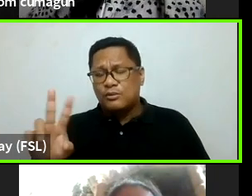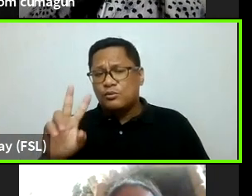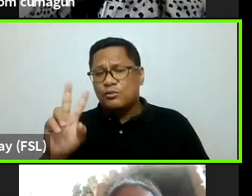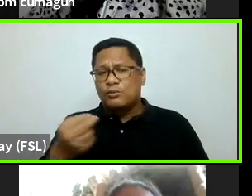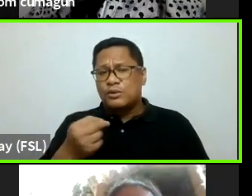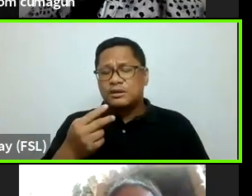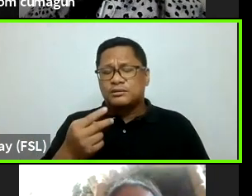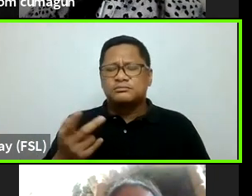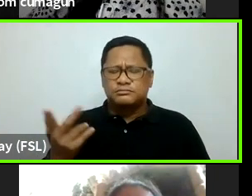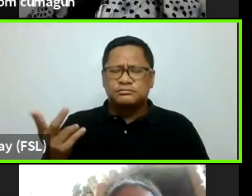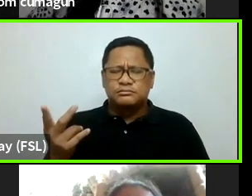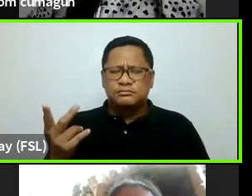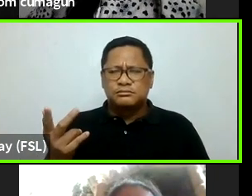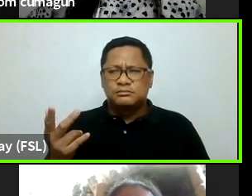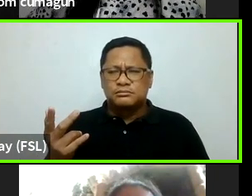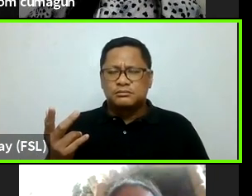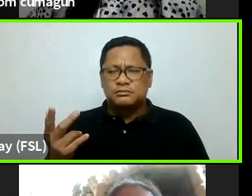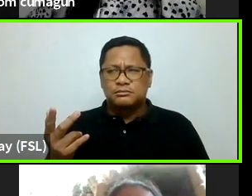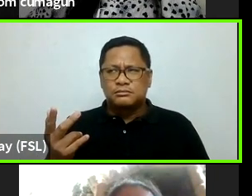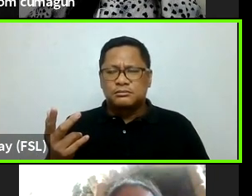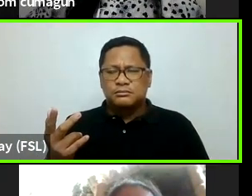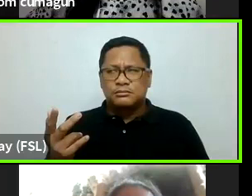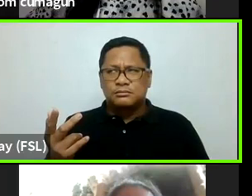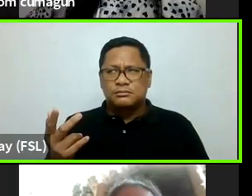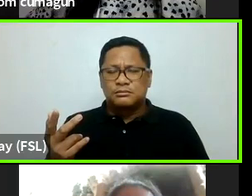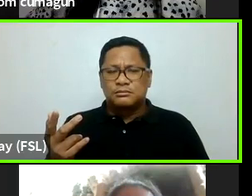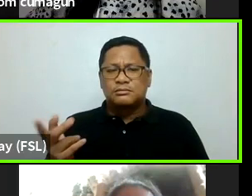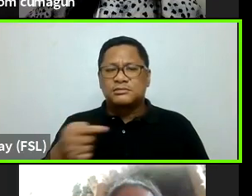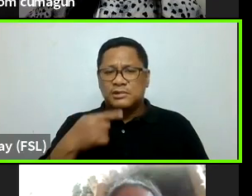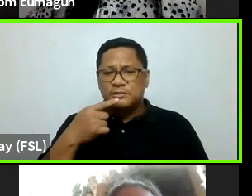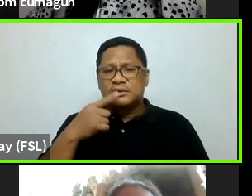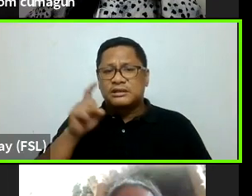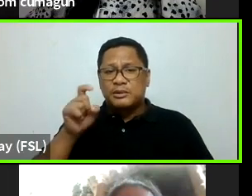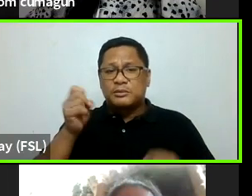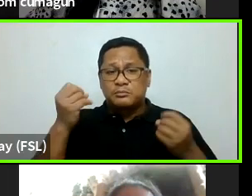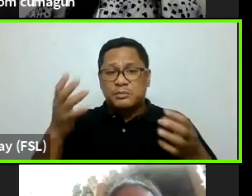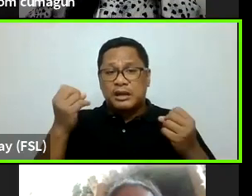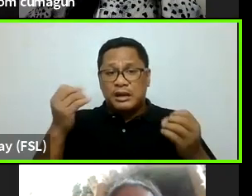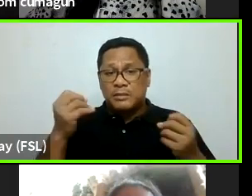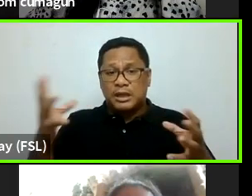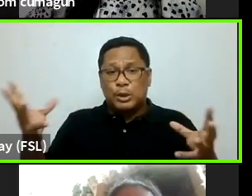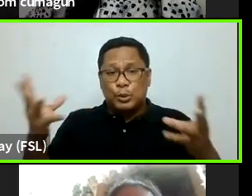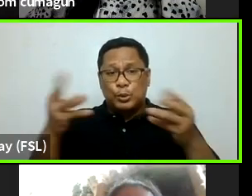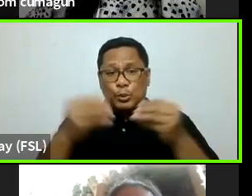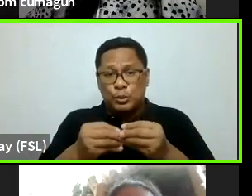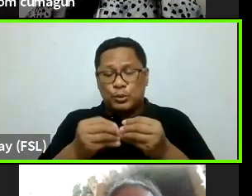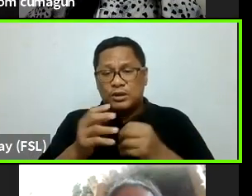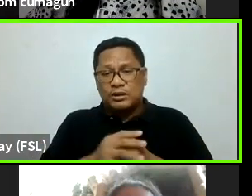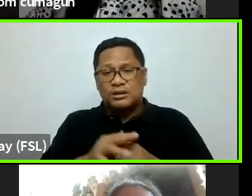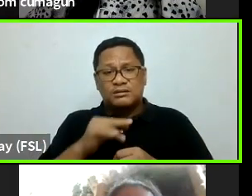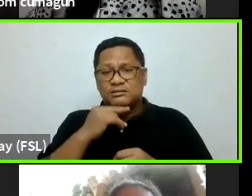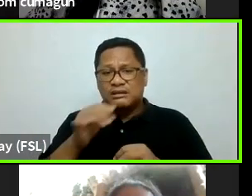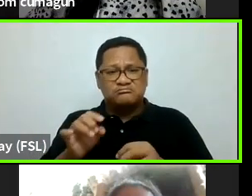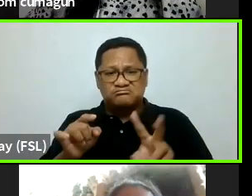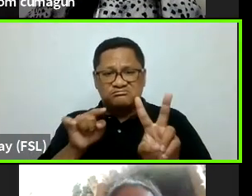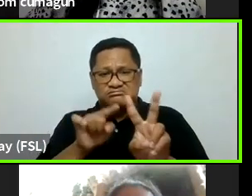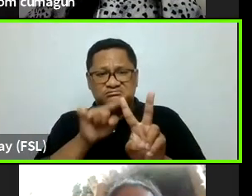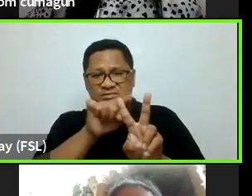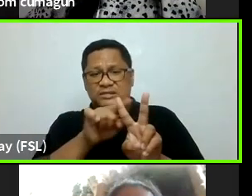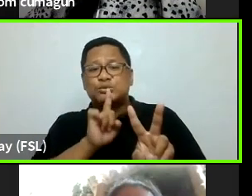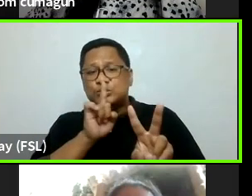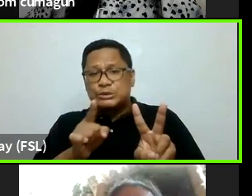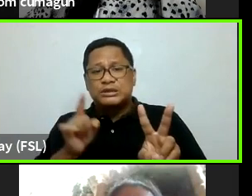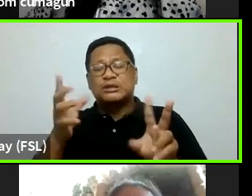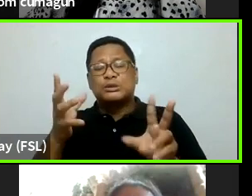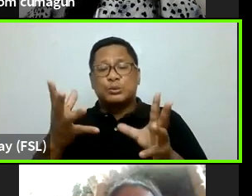ng ano, ng mga ano, yung bang marami. Hindi yung isa lang, dalawa. Ang gusto kasi